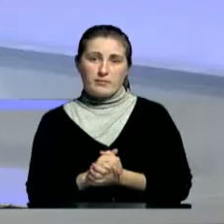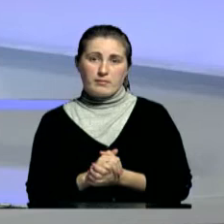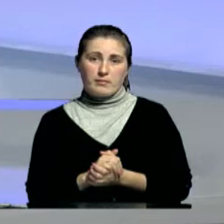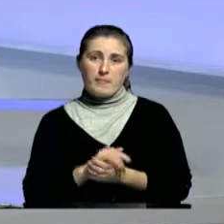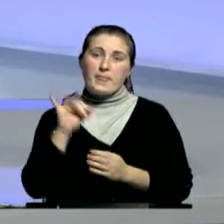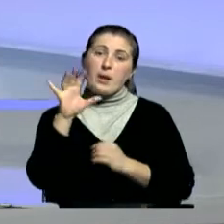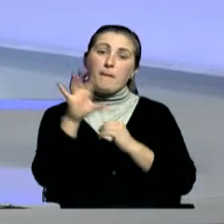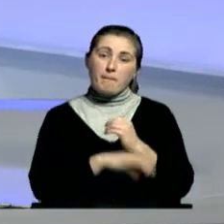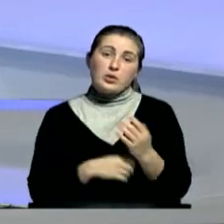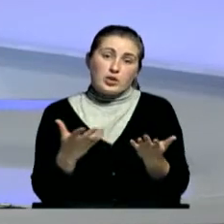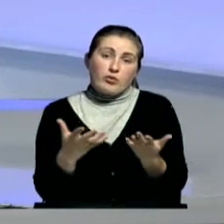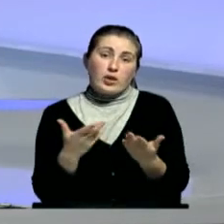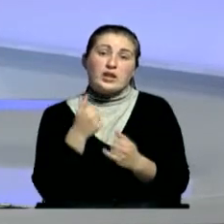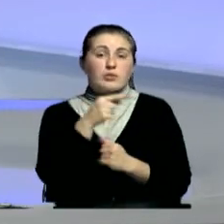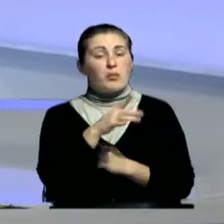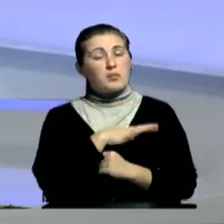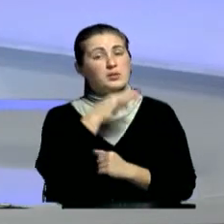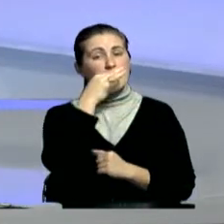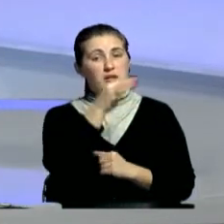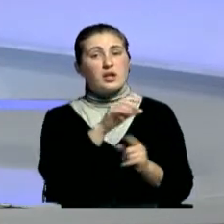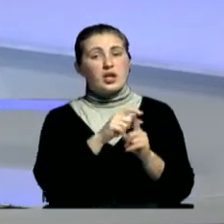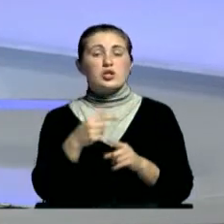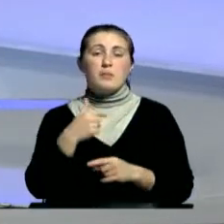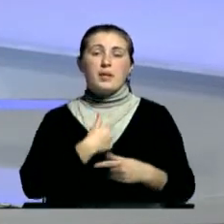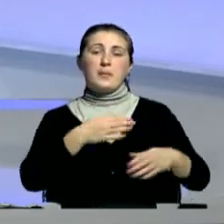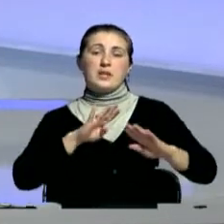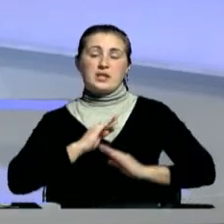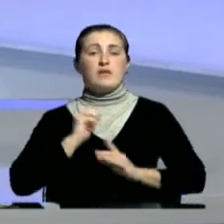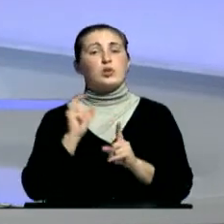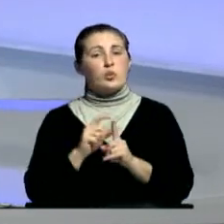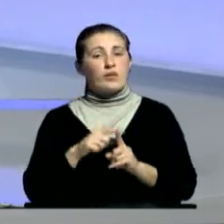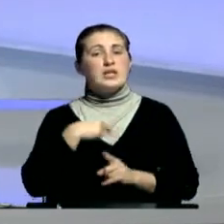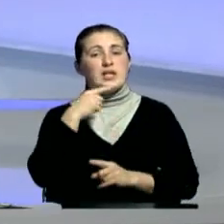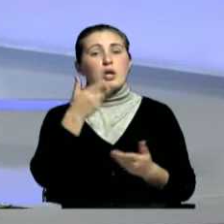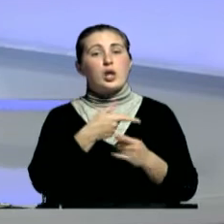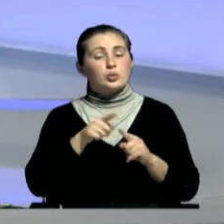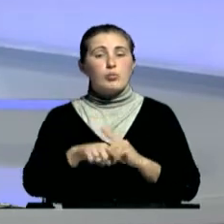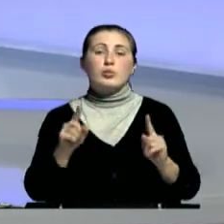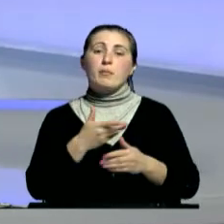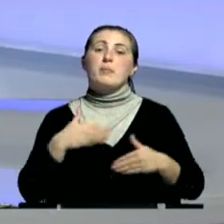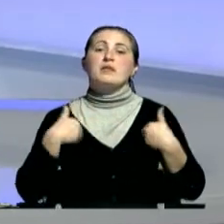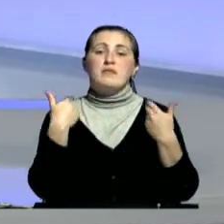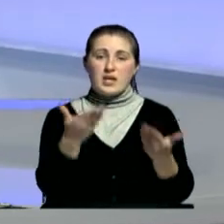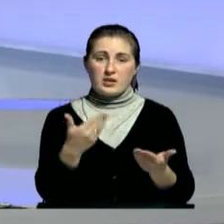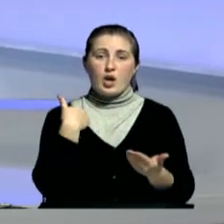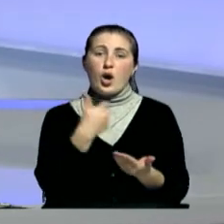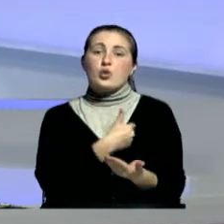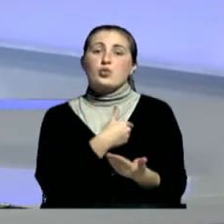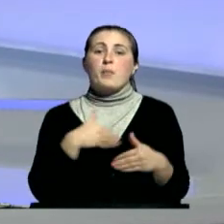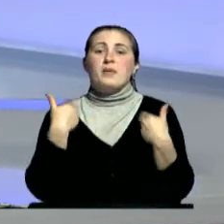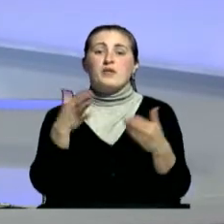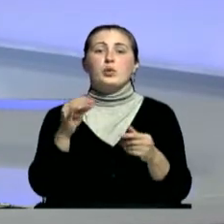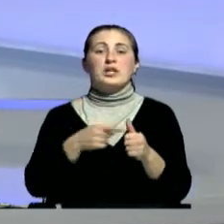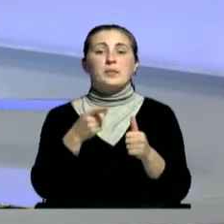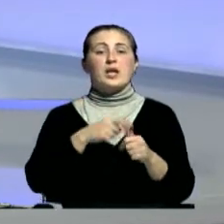И после чего у него была речь, и мне предоставили слово, я сказала о том, что мы приветствуем. Я хочу поприветствовать их от имени